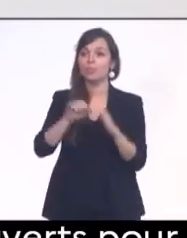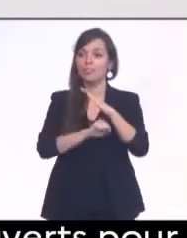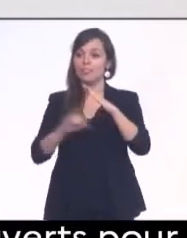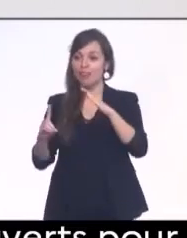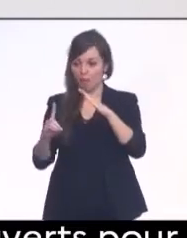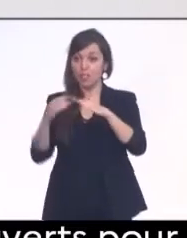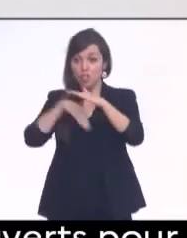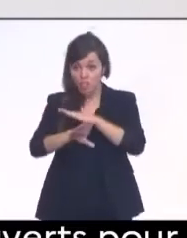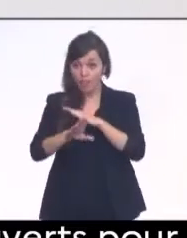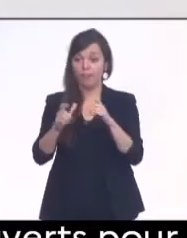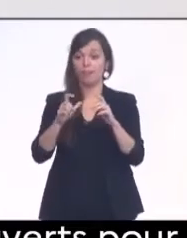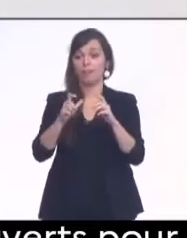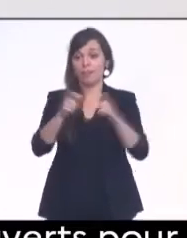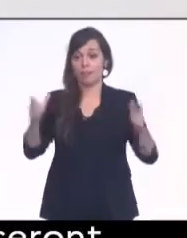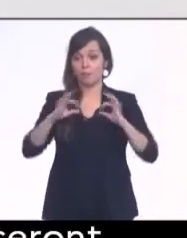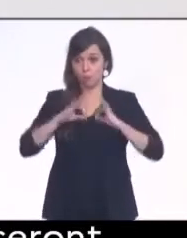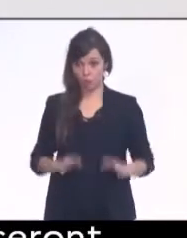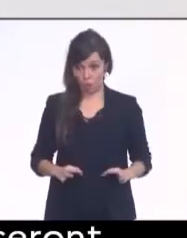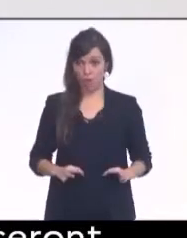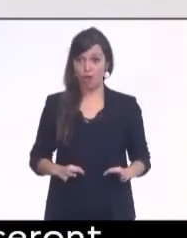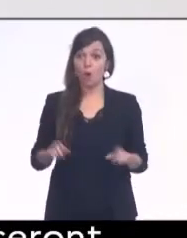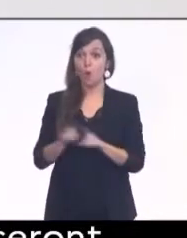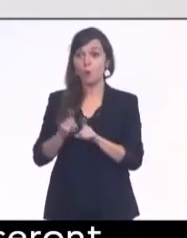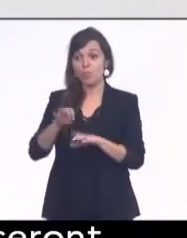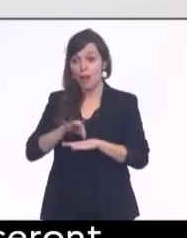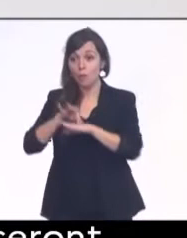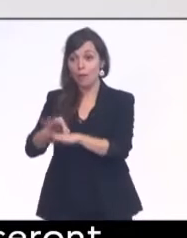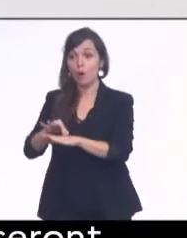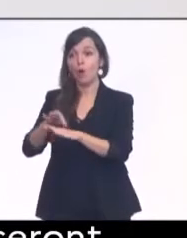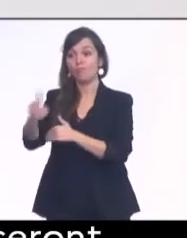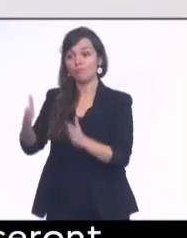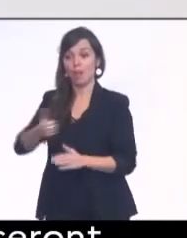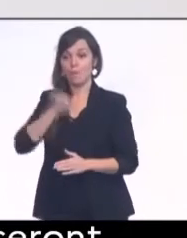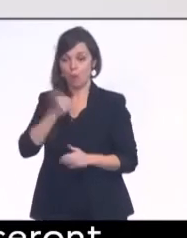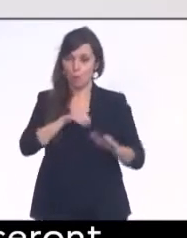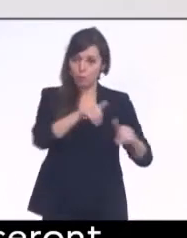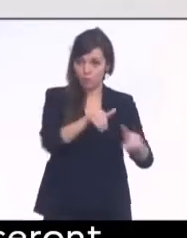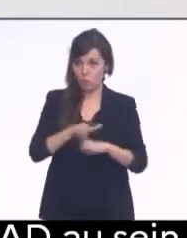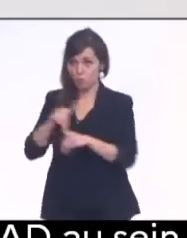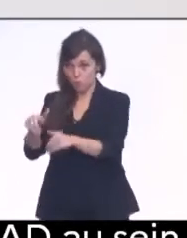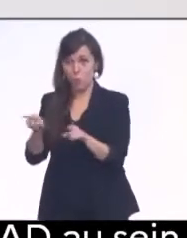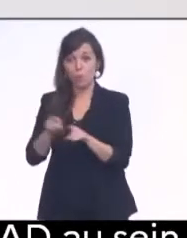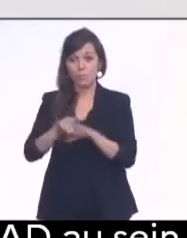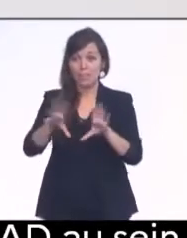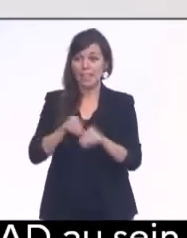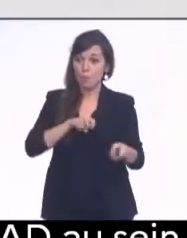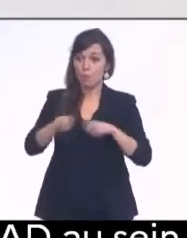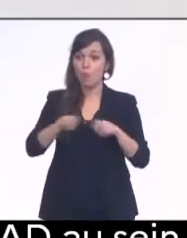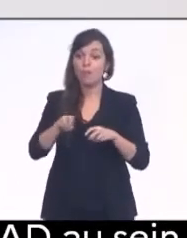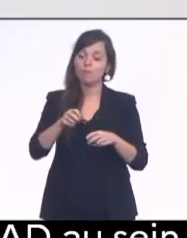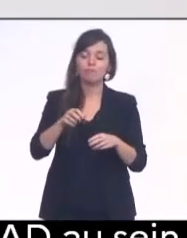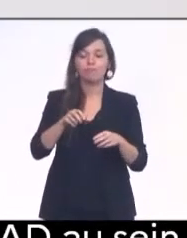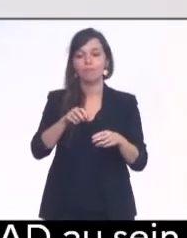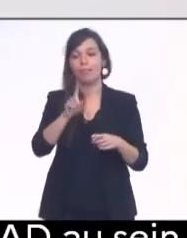des établissements scolaires, ainsi que l'accompagnement des libéraux sont maintenus, ainsi que les équipes mobiles d'appui à la